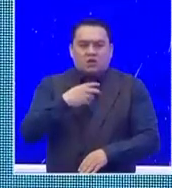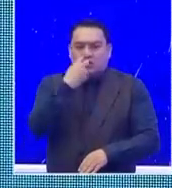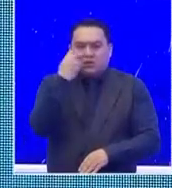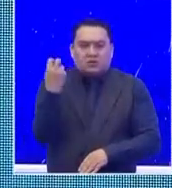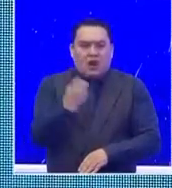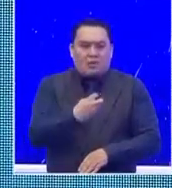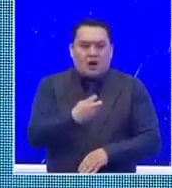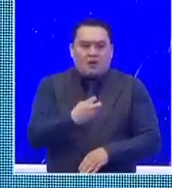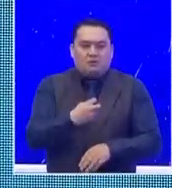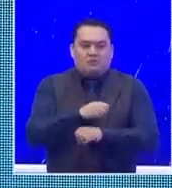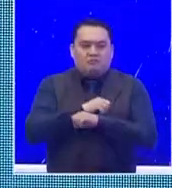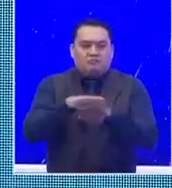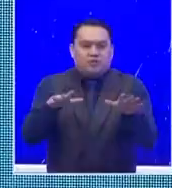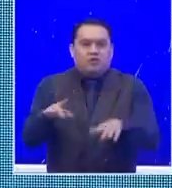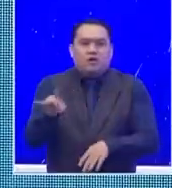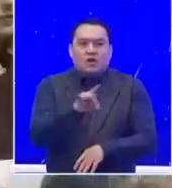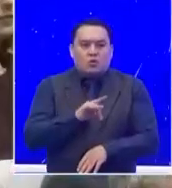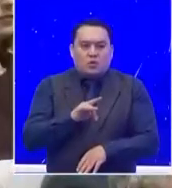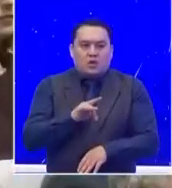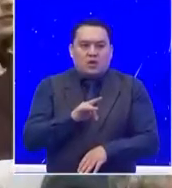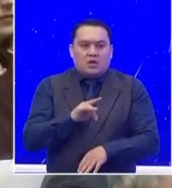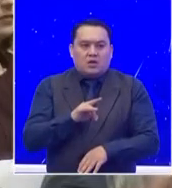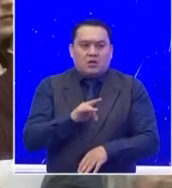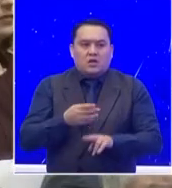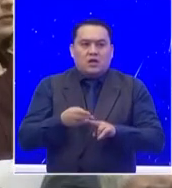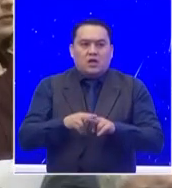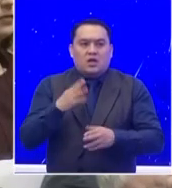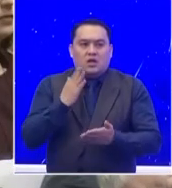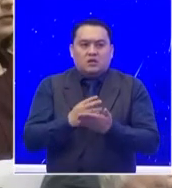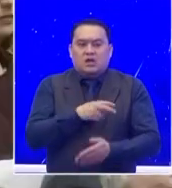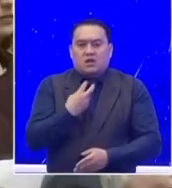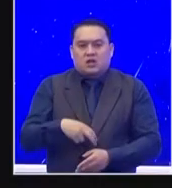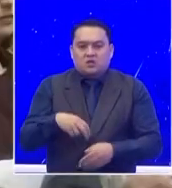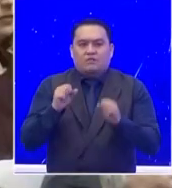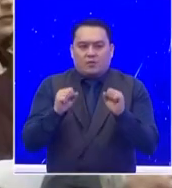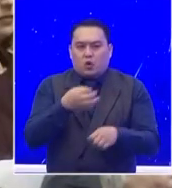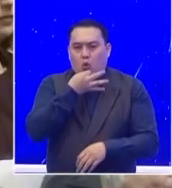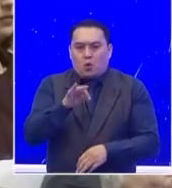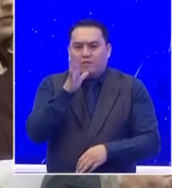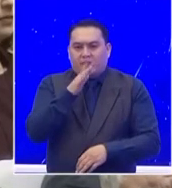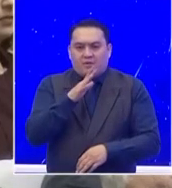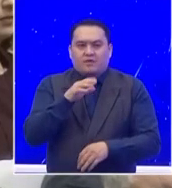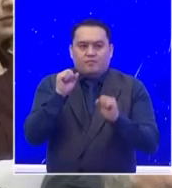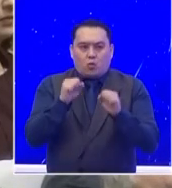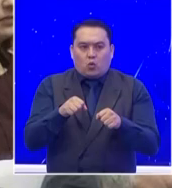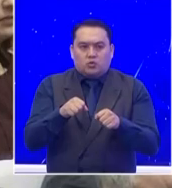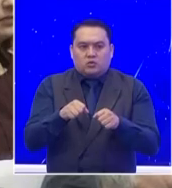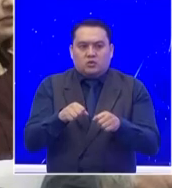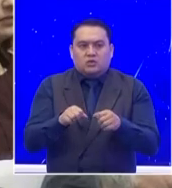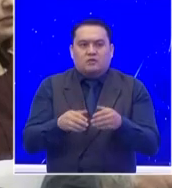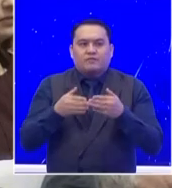вод распространяется по всему району. И к тому же есть риск, что в любое время сточные воды могут прорвать